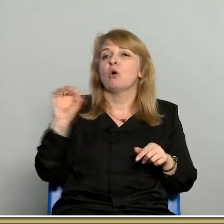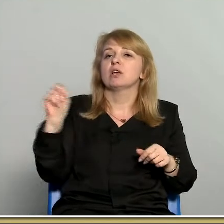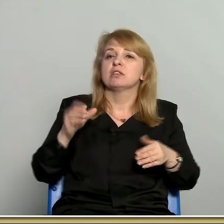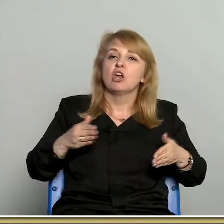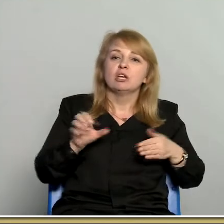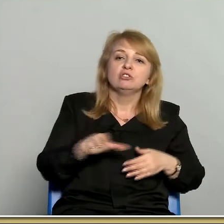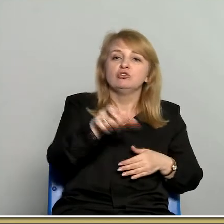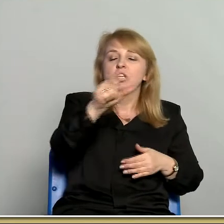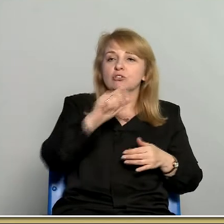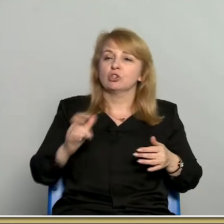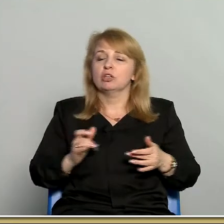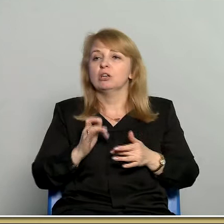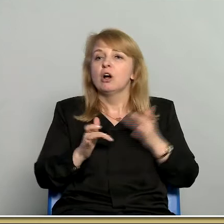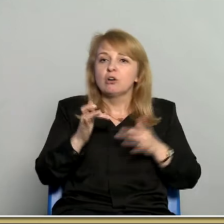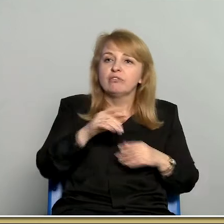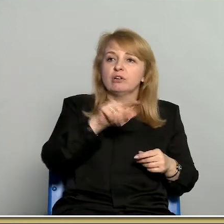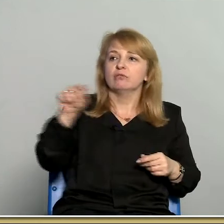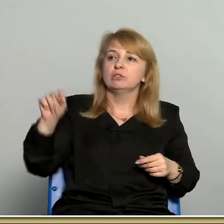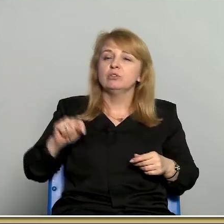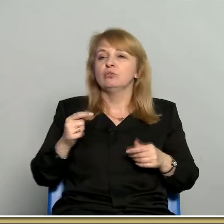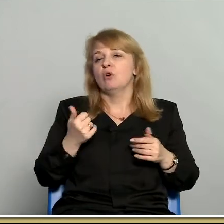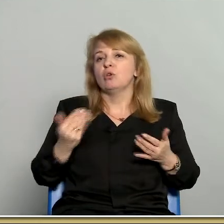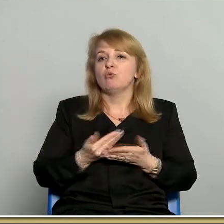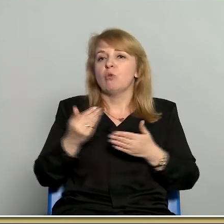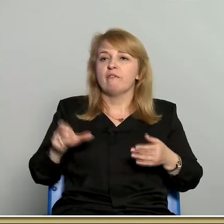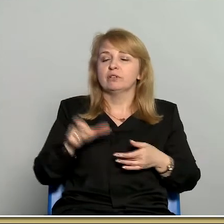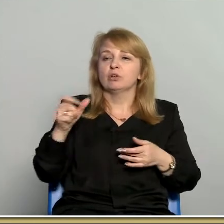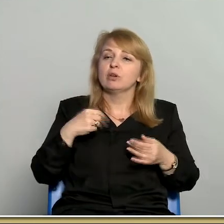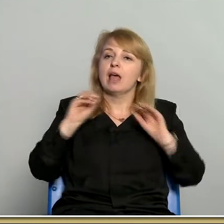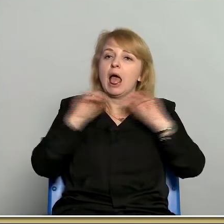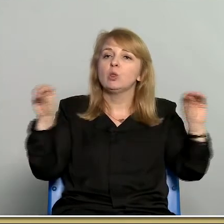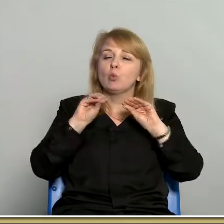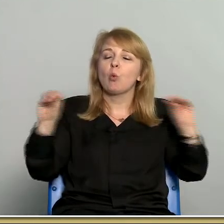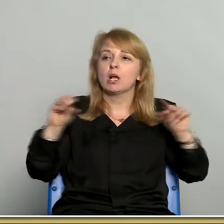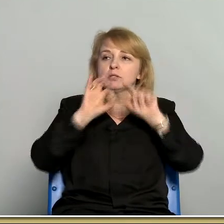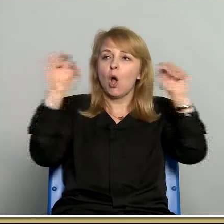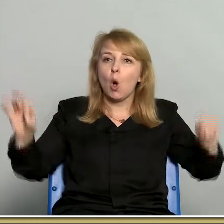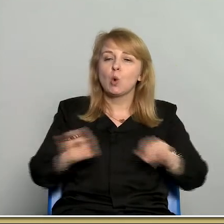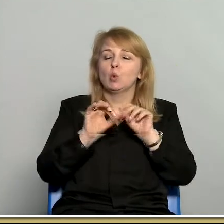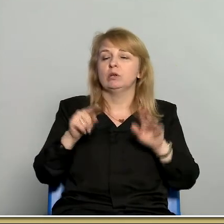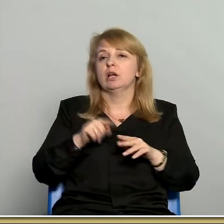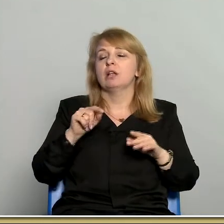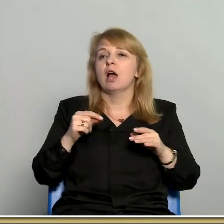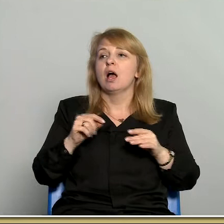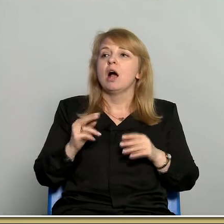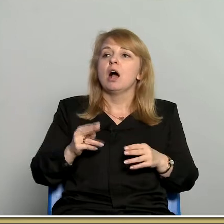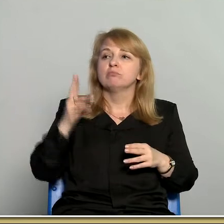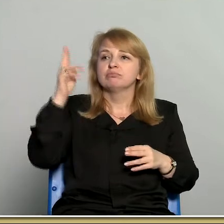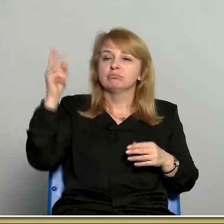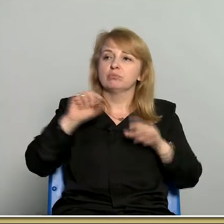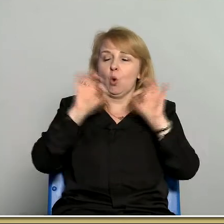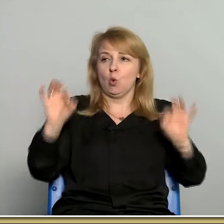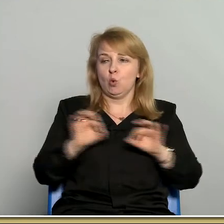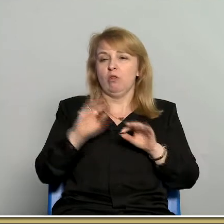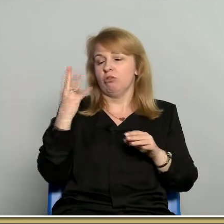ścieżki infrastruktury rowerowej i edukacja ogólna, a więc wsparcie kształcenia ogólnego. To cztery